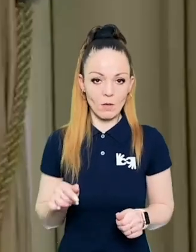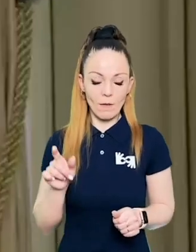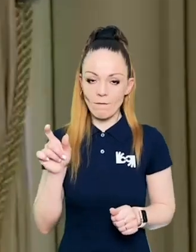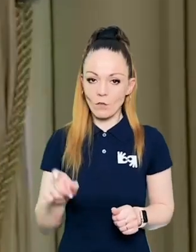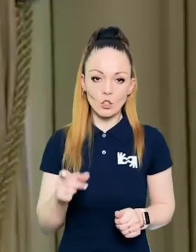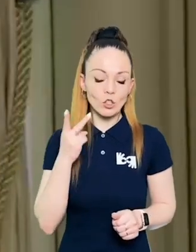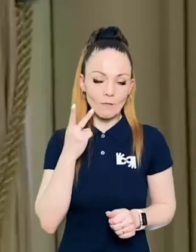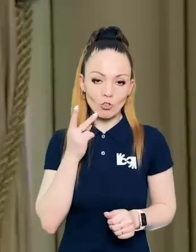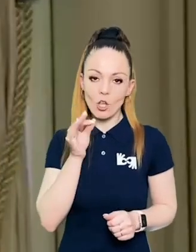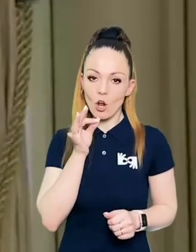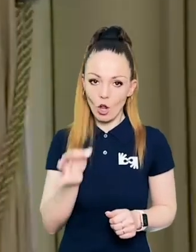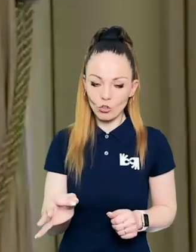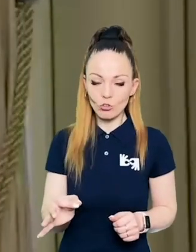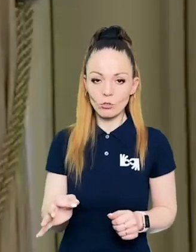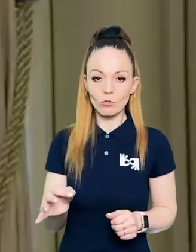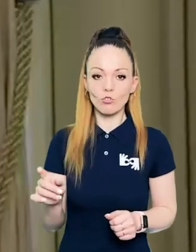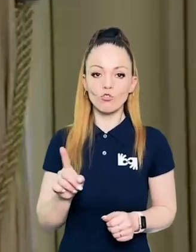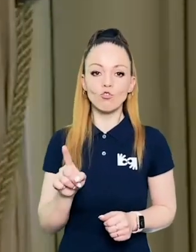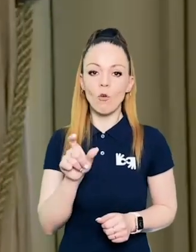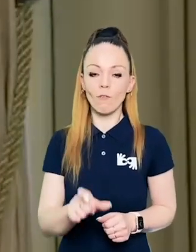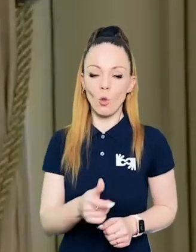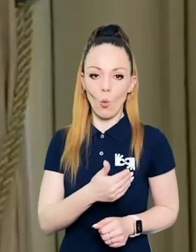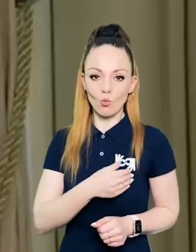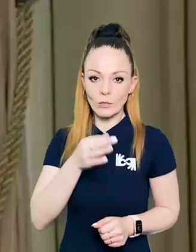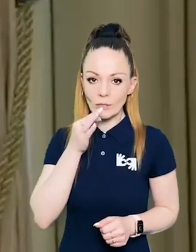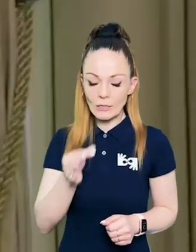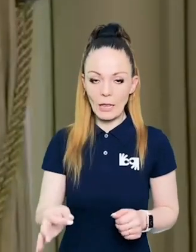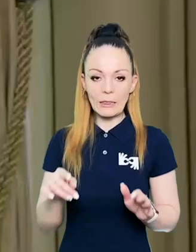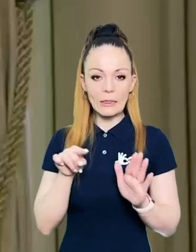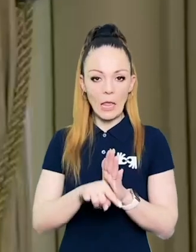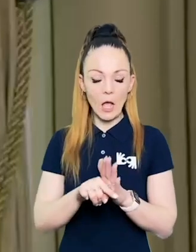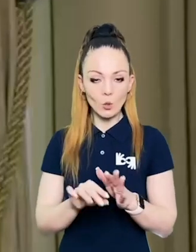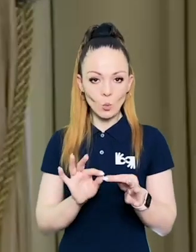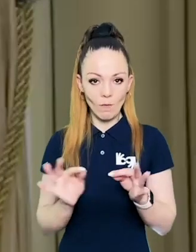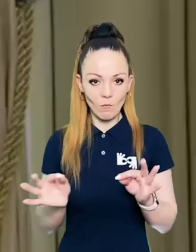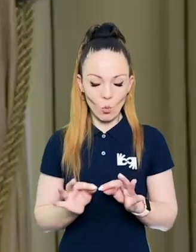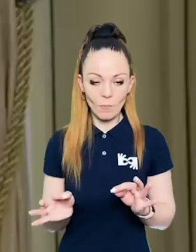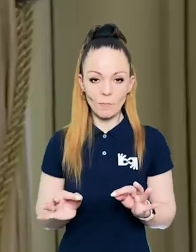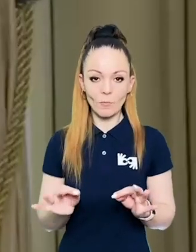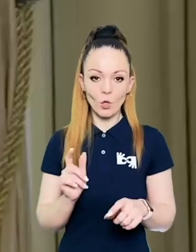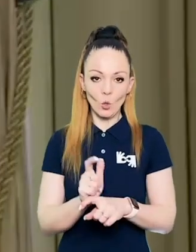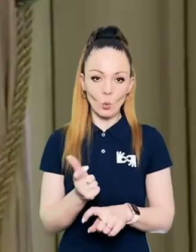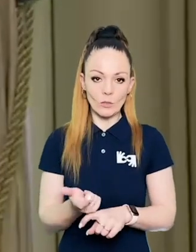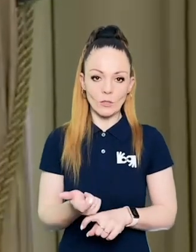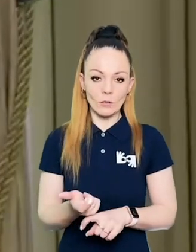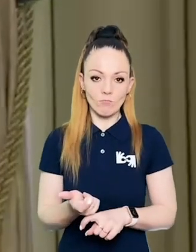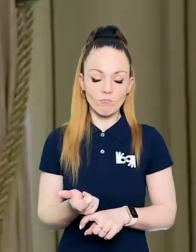форма. Він завжди каже спічрайтерам, що він хоче сказати тезово,